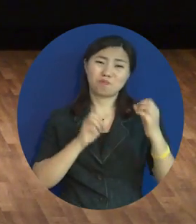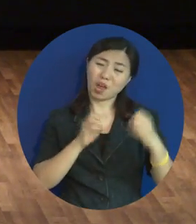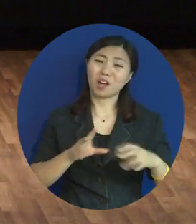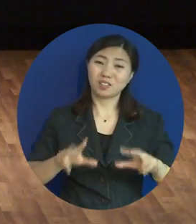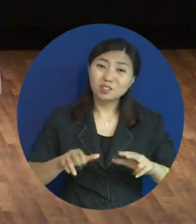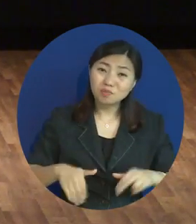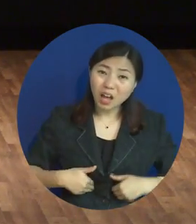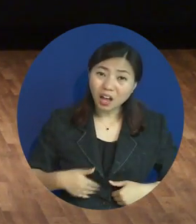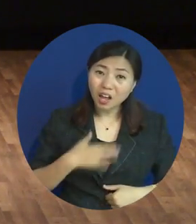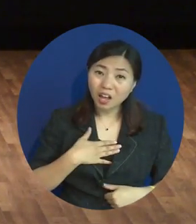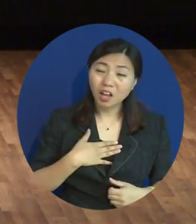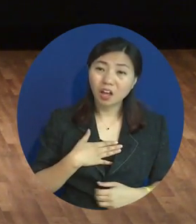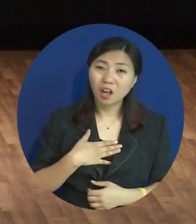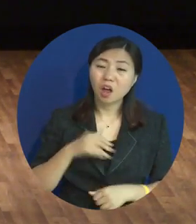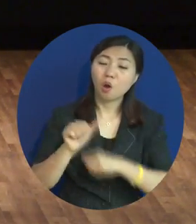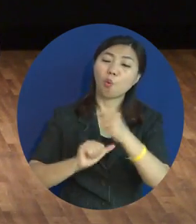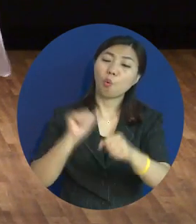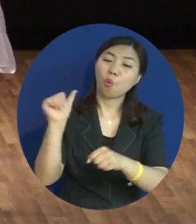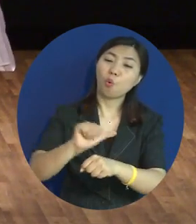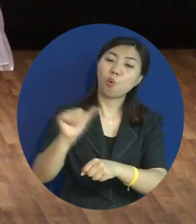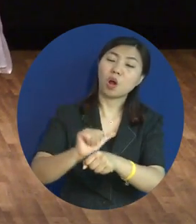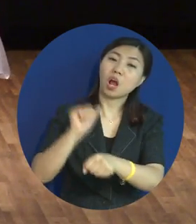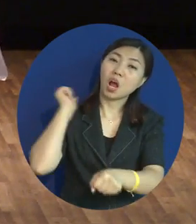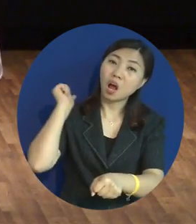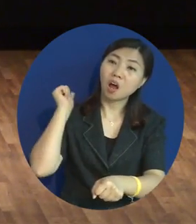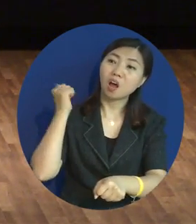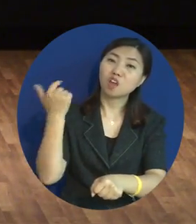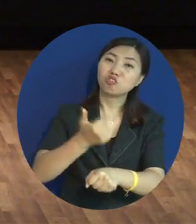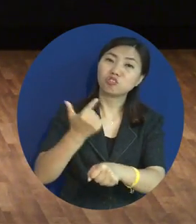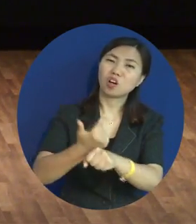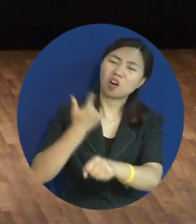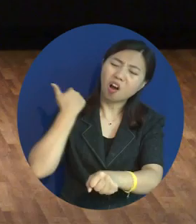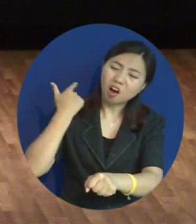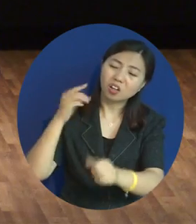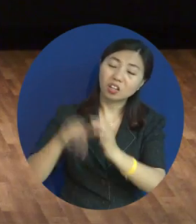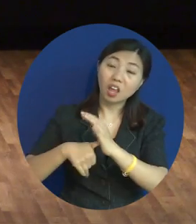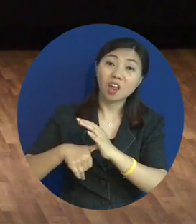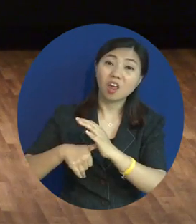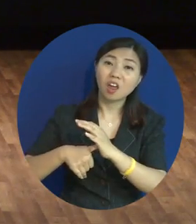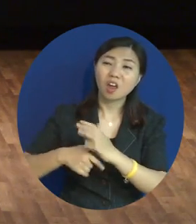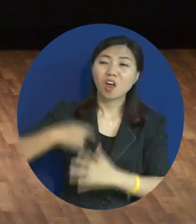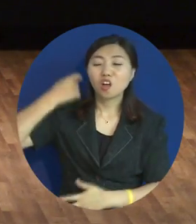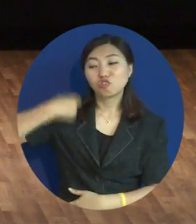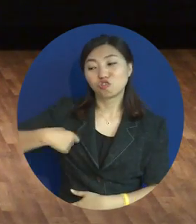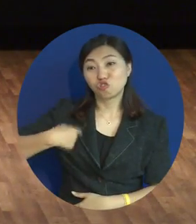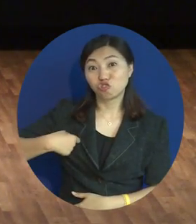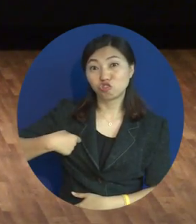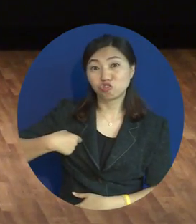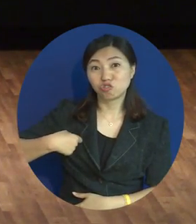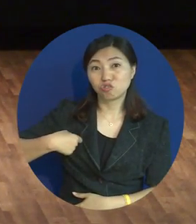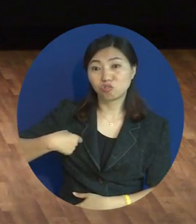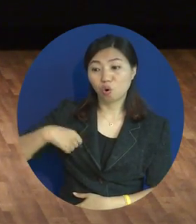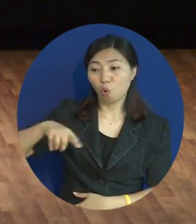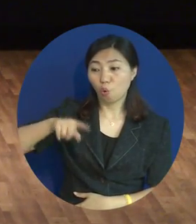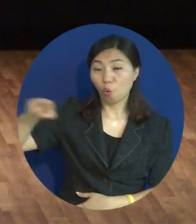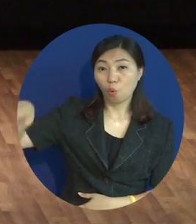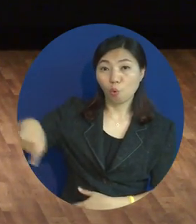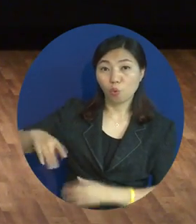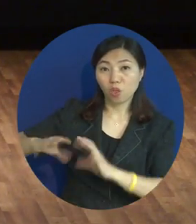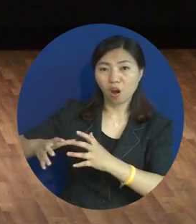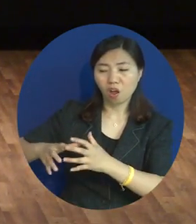5천년, 6천년 전에 우리 선조들이 이뤘던 찬란한 문명이 중국에서 엄청나게 발굴이